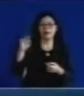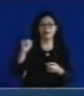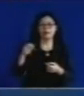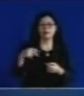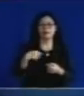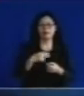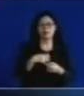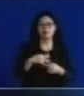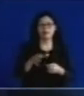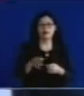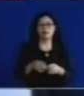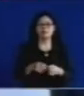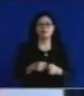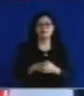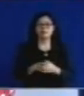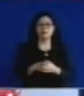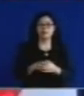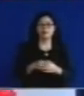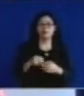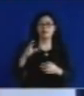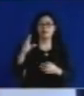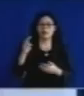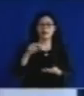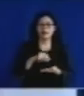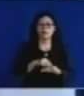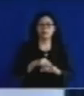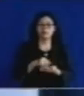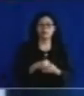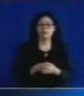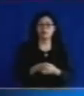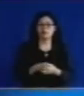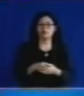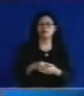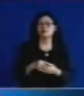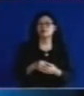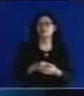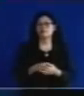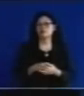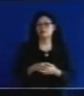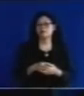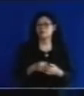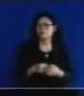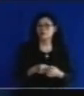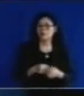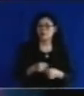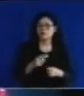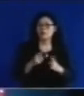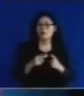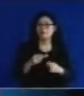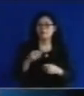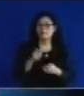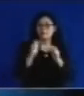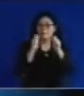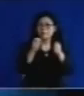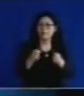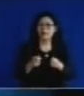bawang murah waktu zamannya Menteri Suswono, 3.000, akhirnya terjadi suatu kemurahan. Tahu, karena saya adalah petani, Pak Haji